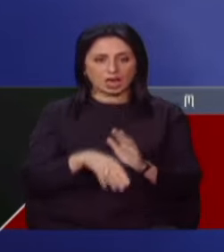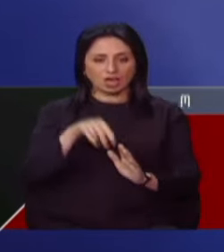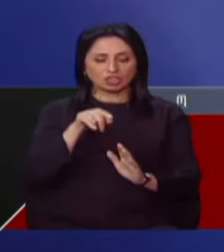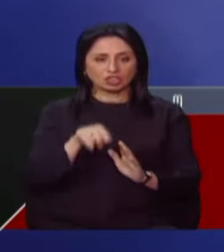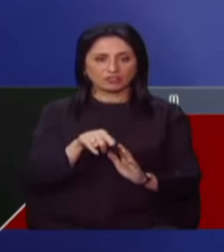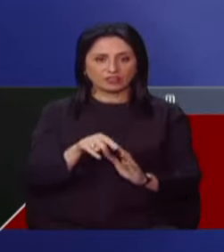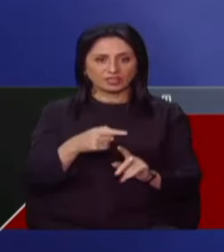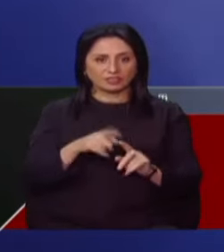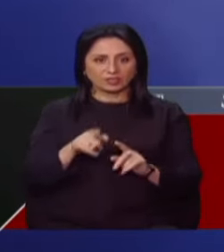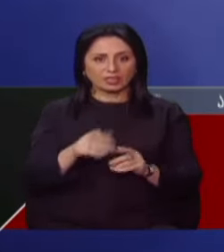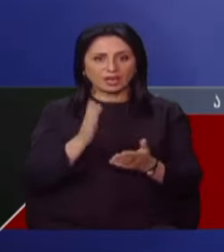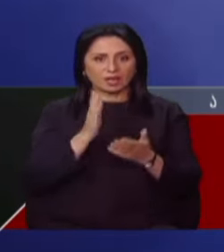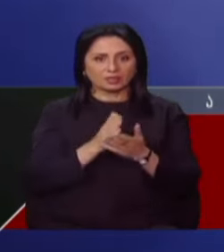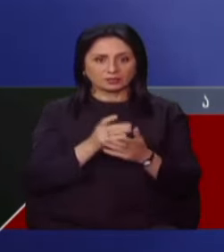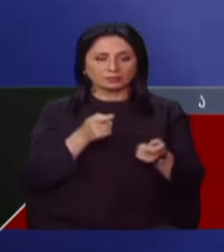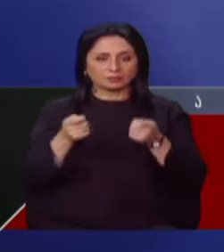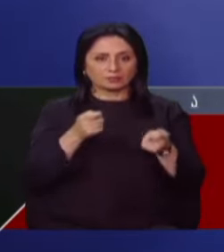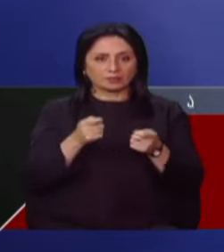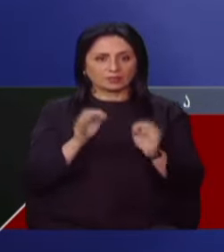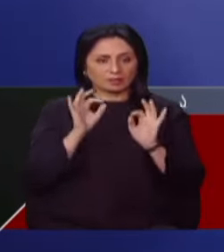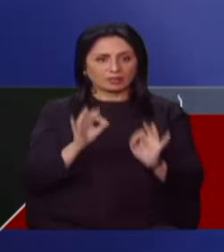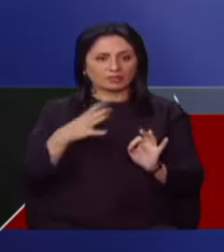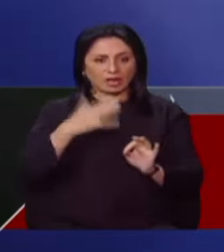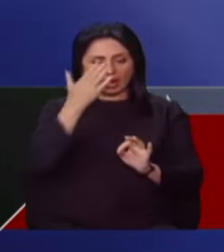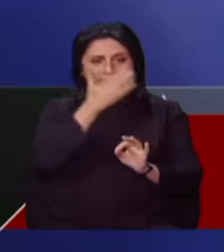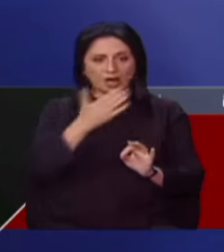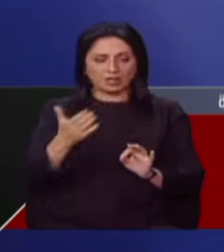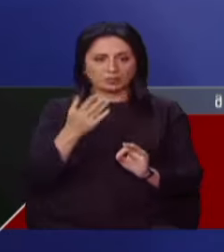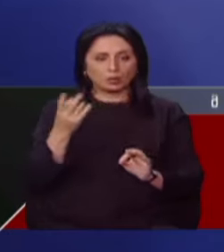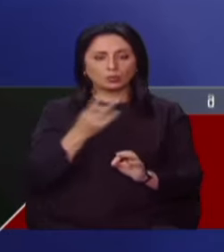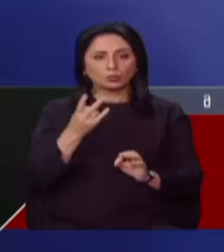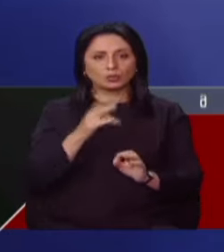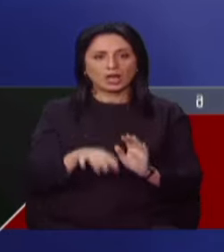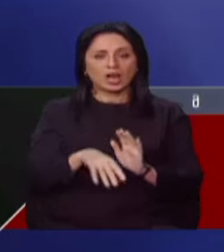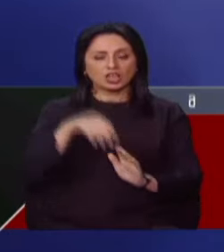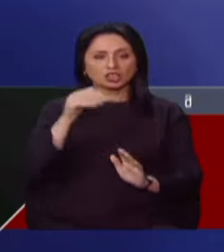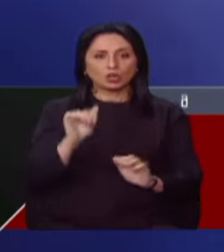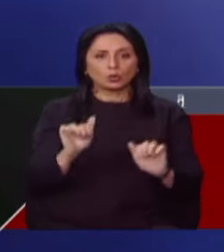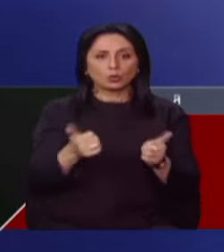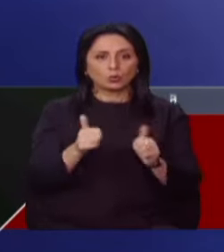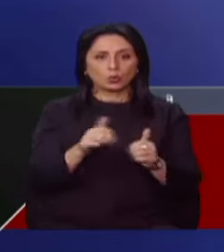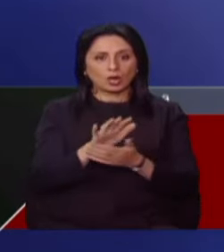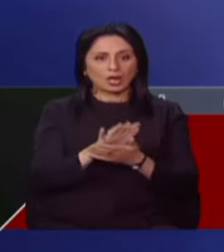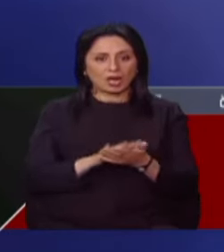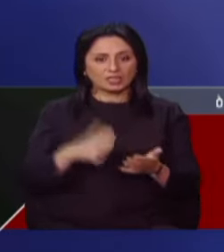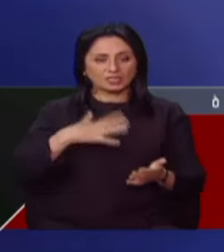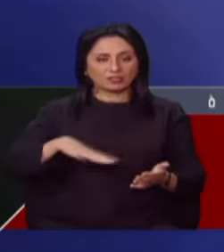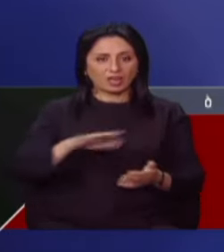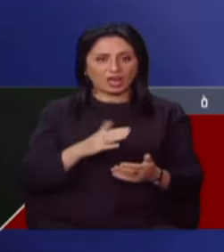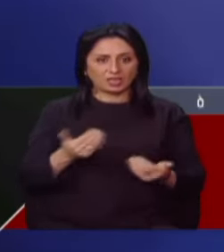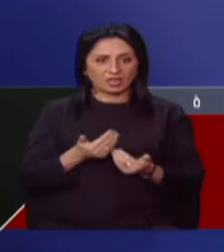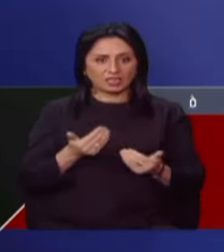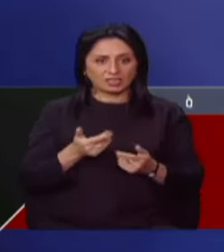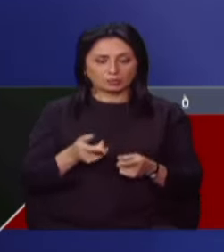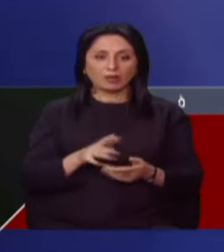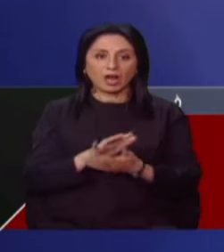არჩევანი ეგზისტენციალურია და მართლა ქართულმა ხალხმა უნდა აირჩიოს, როგორ გააგრძელებს ეს ქვეყანა